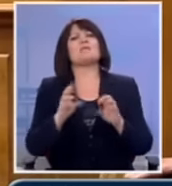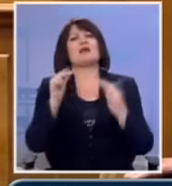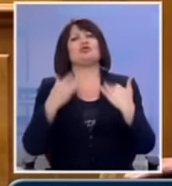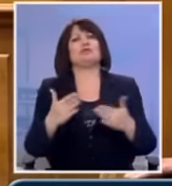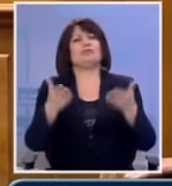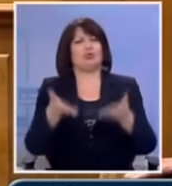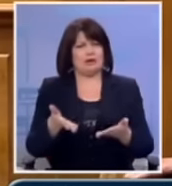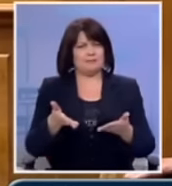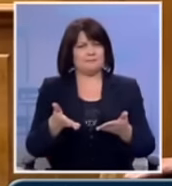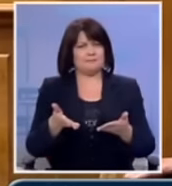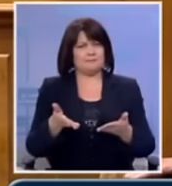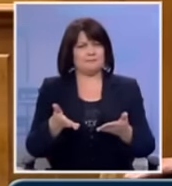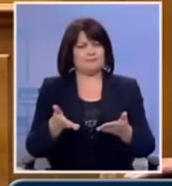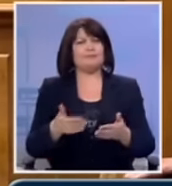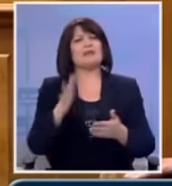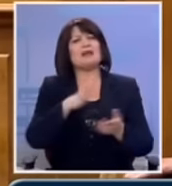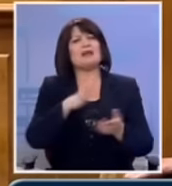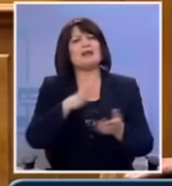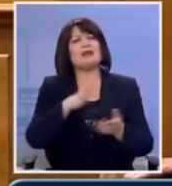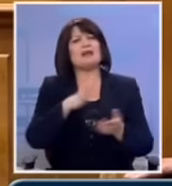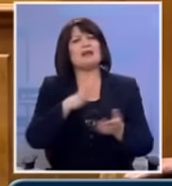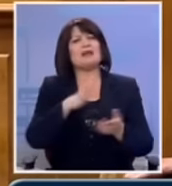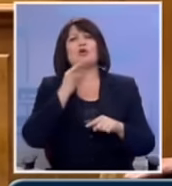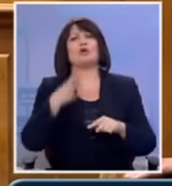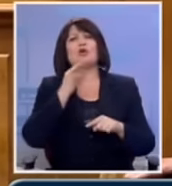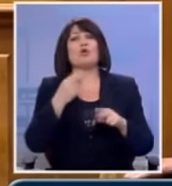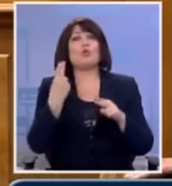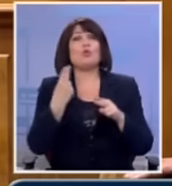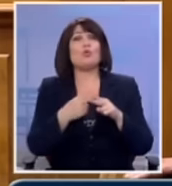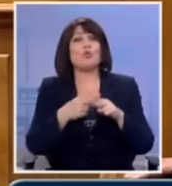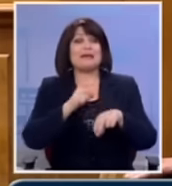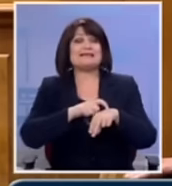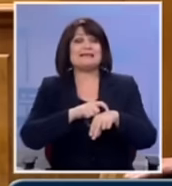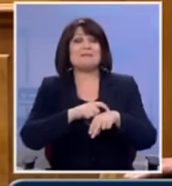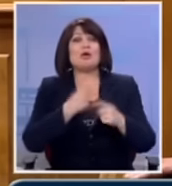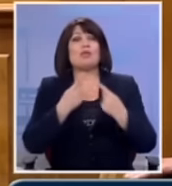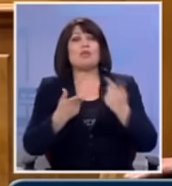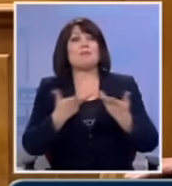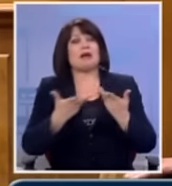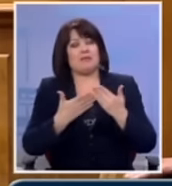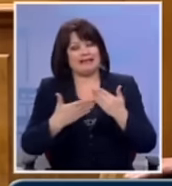Βουλής, αλλά και του ελληνικού λαού, καθώς βρισκόμαστε στο πιο κρίσιμο σημείο της διαπραγμάτευσης.